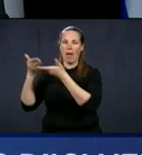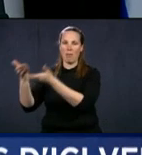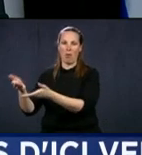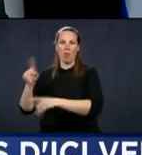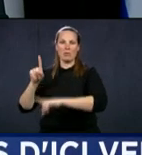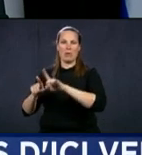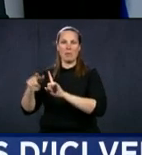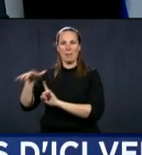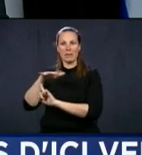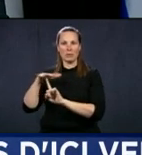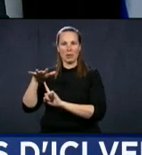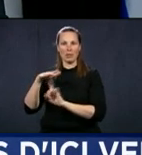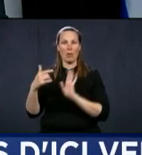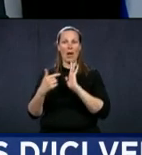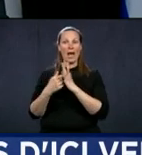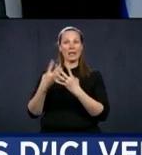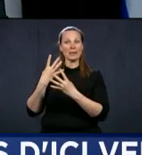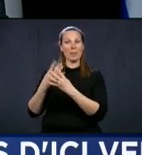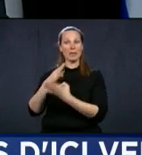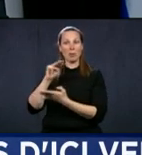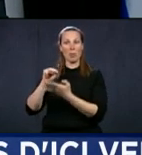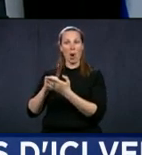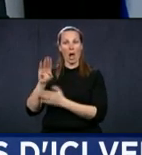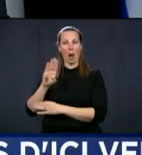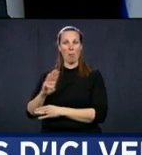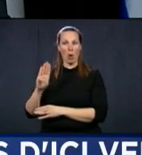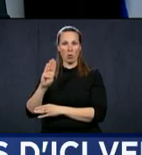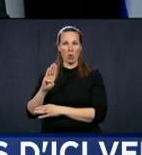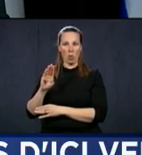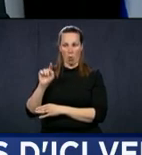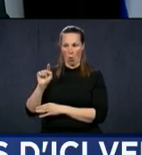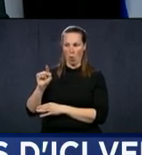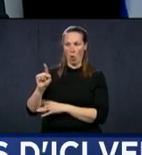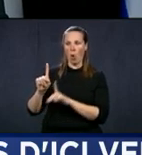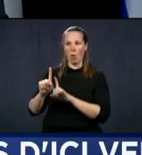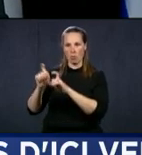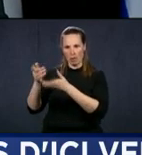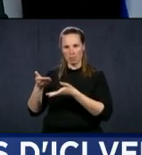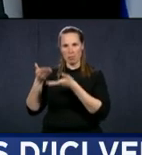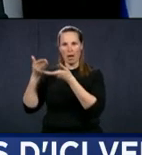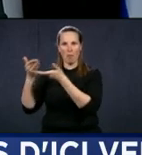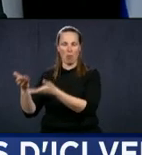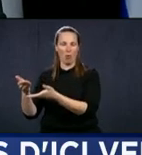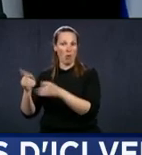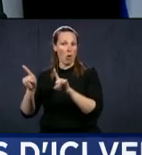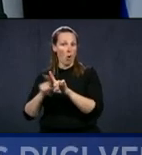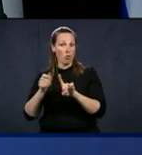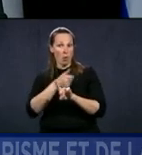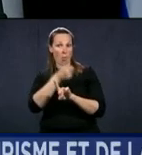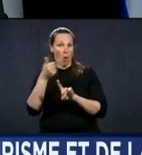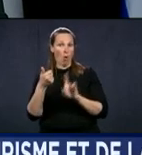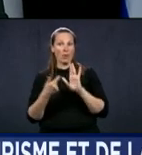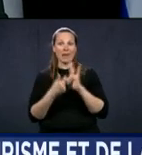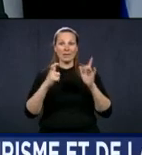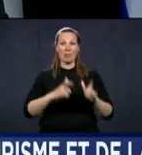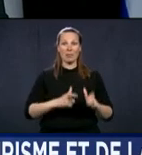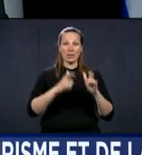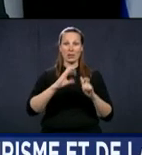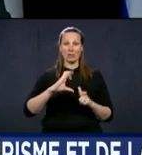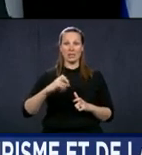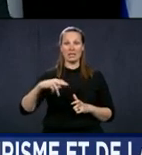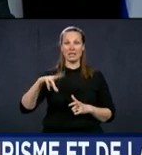prison de Rouardeau, où les contacts significatifs vont être investigués de la même façon qu'on le fait pour un CHSLD ou un autre